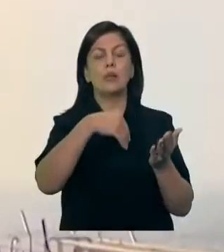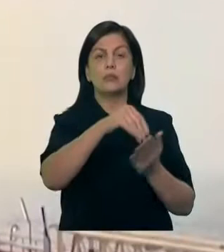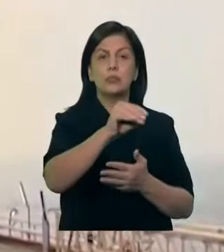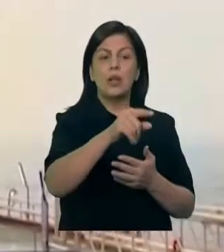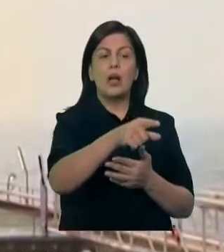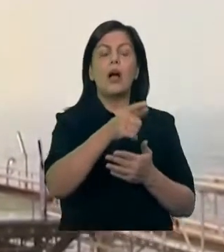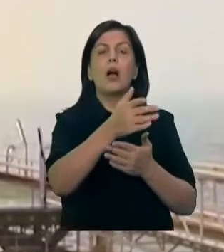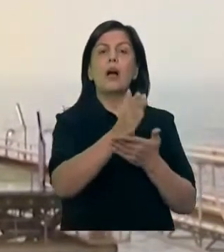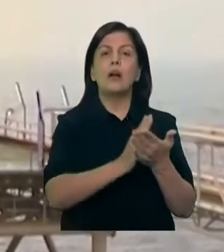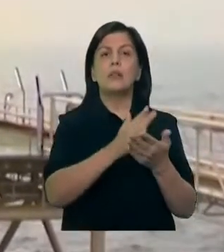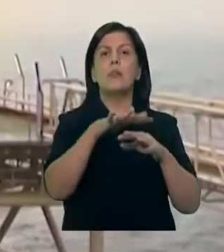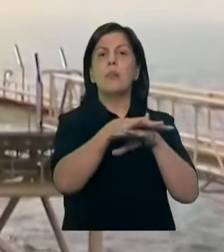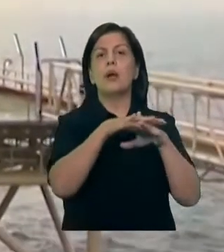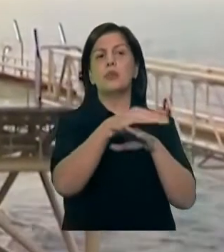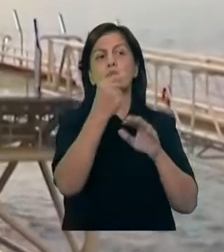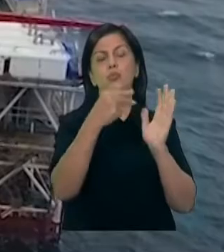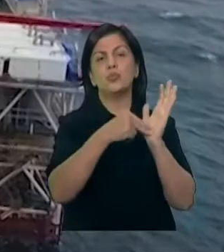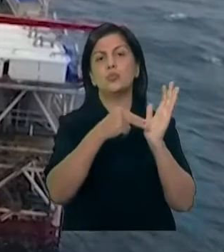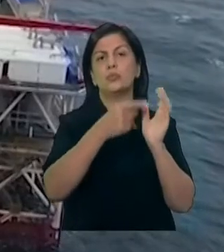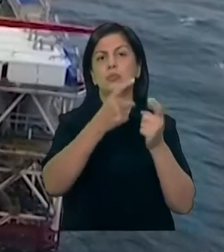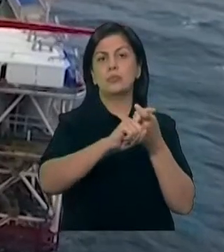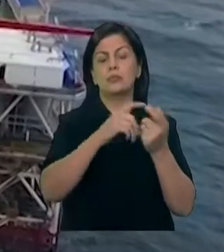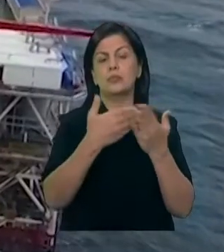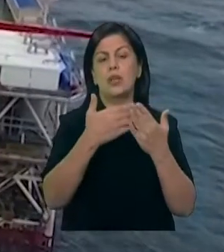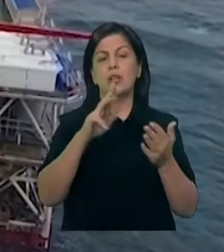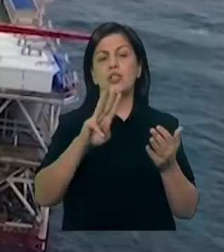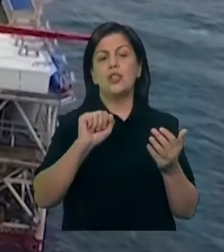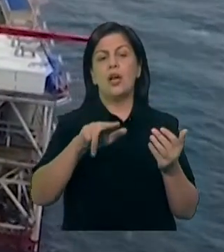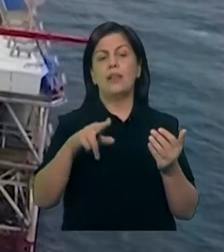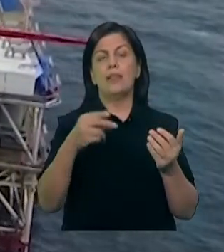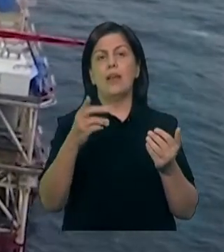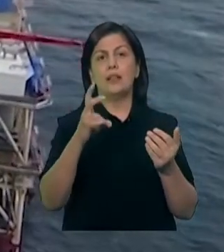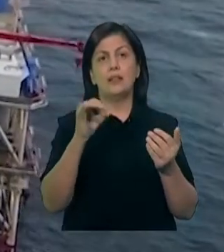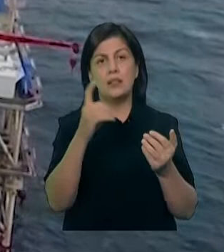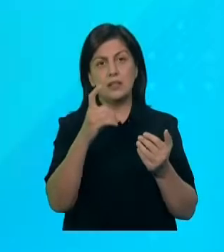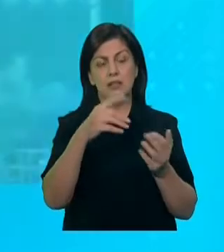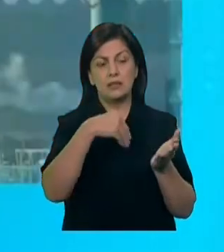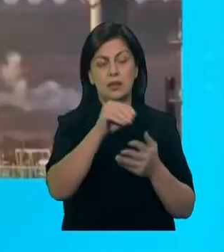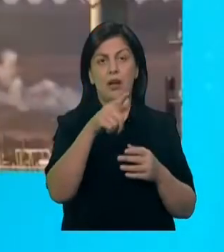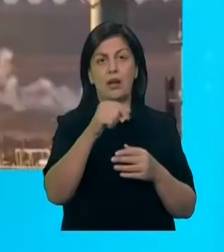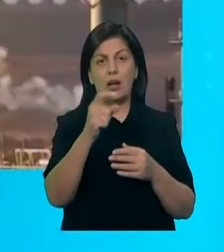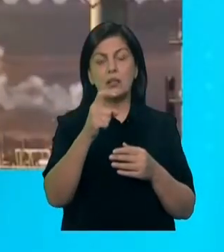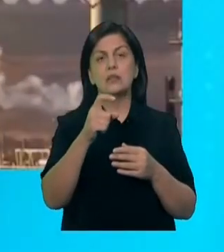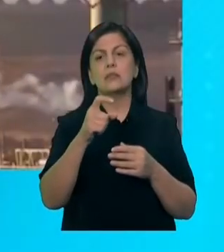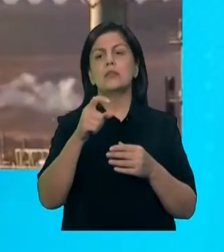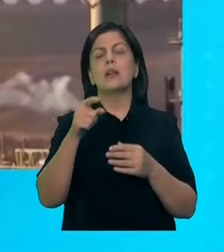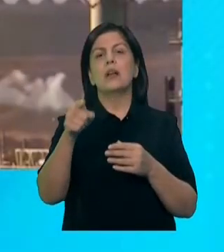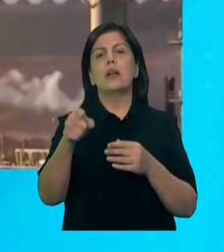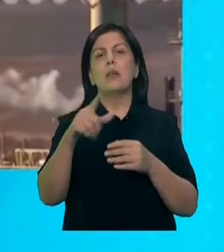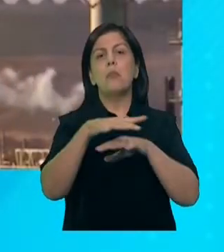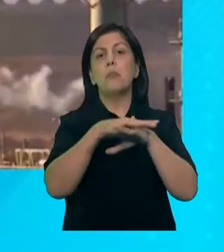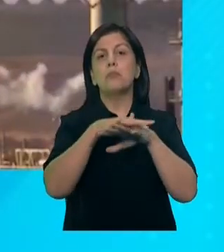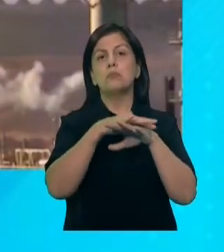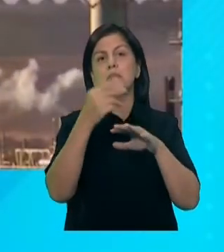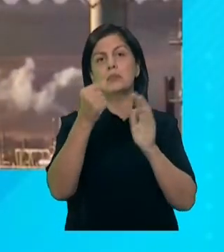isə bazar şəraitinə görə dəyişə bilər. Yəni Şahdənizdən alınan qazın bir qismi bazar qiymətlərinə asılıdır. Buradan isə qazı alan tərəf,